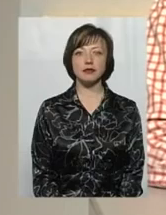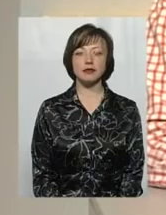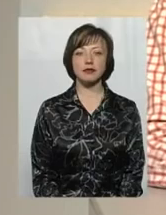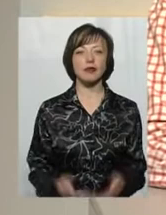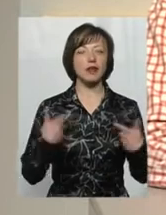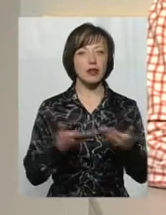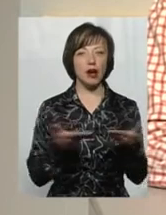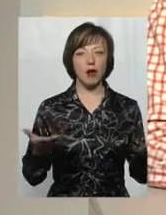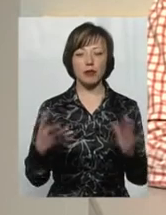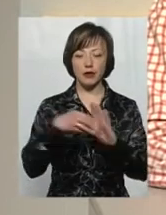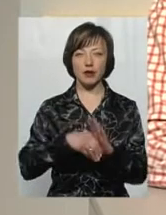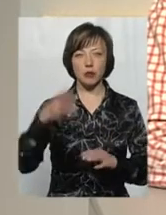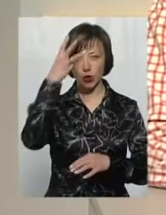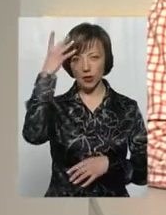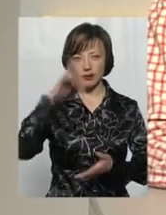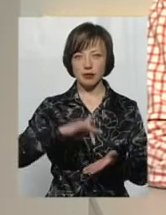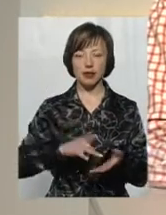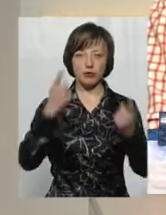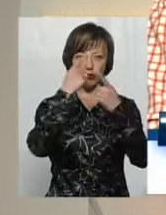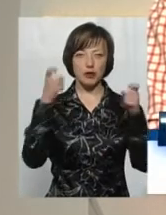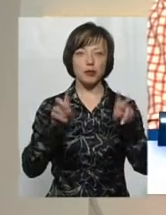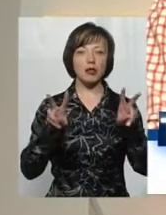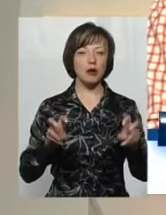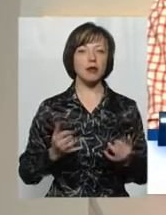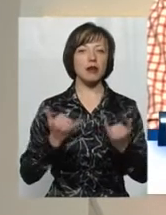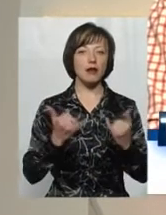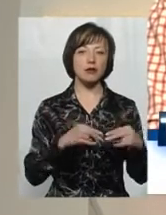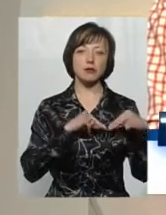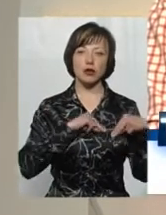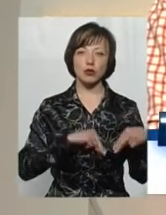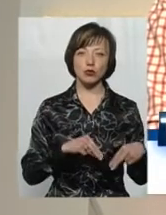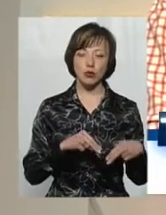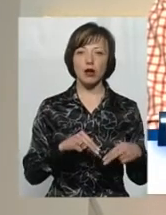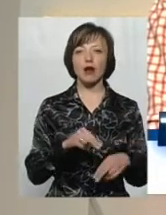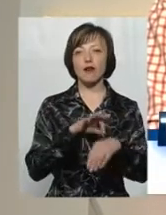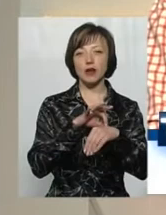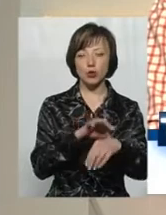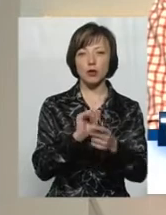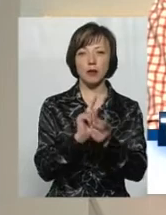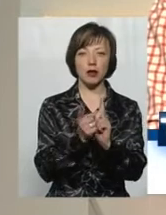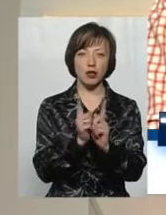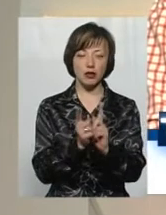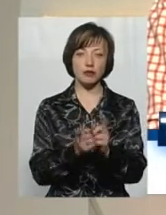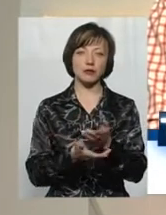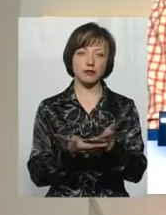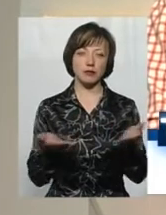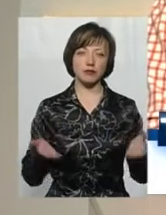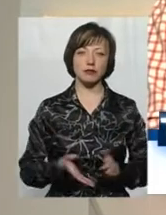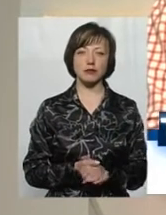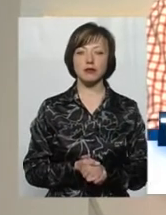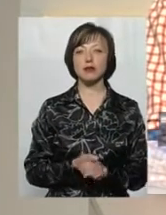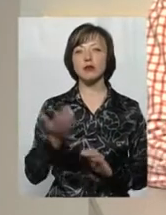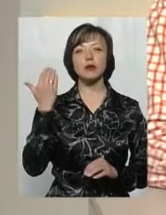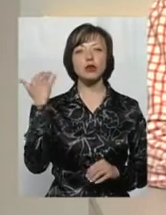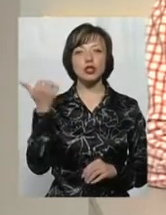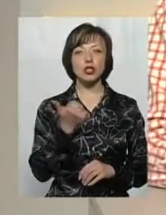Вітаю всіх, хто приєднався до телеканалу «Поділля Центр». В ефірі тема для вас. Наживо працюють Володимир Гординський та Ольга Рибак, перекладає на мову жестів. Минулого